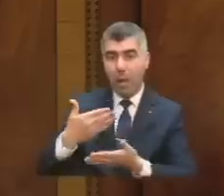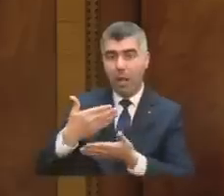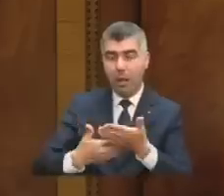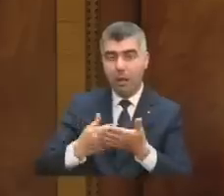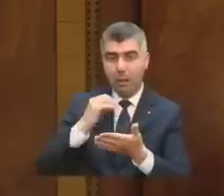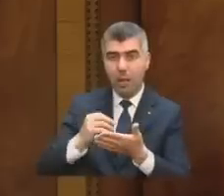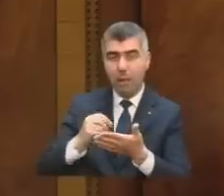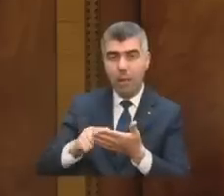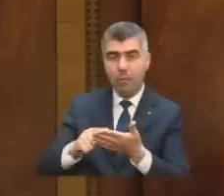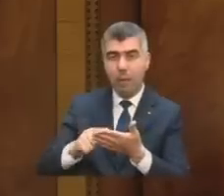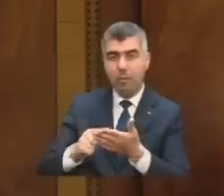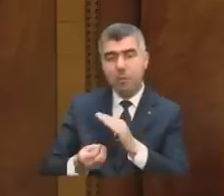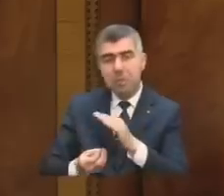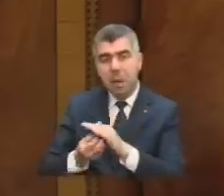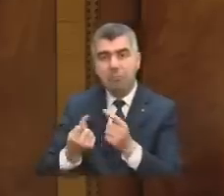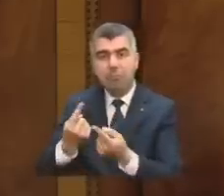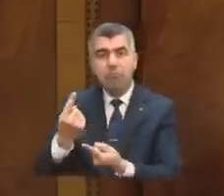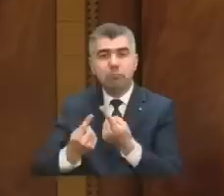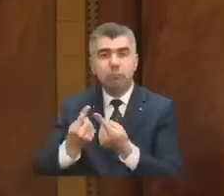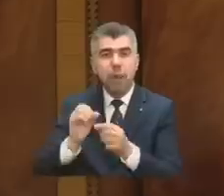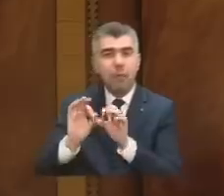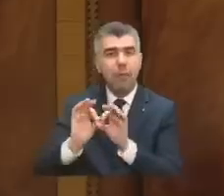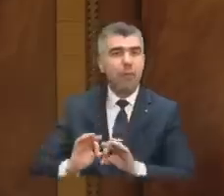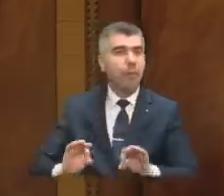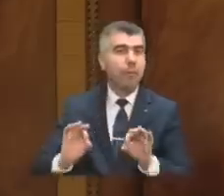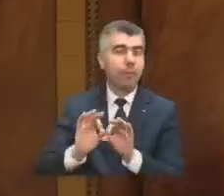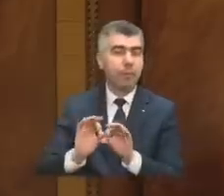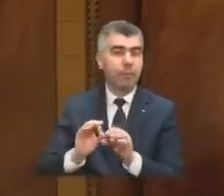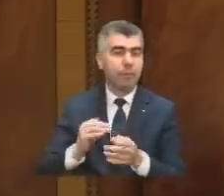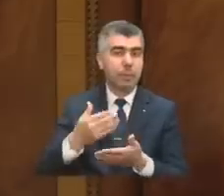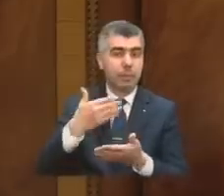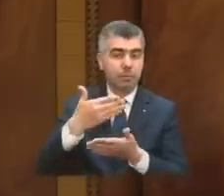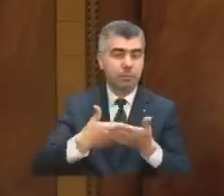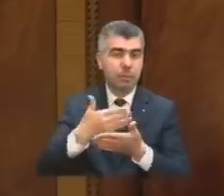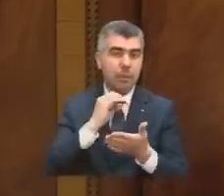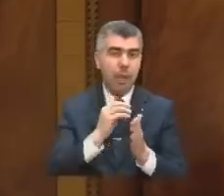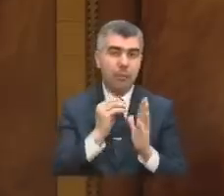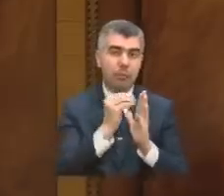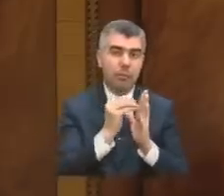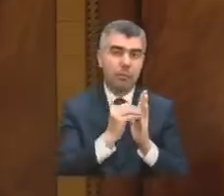منافع نقديه غير مبرره برسم الصفقات المعنيه